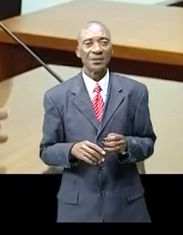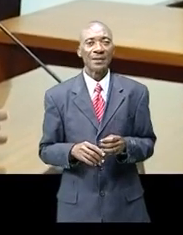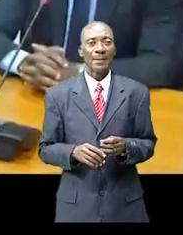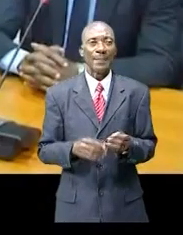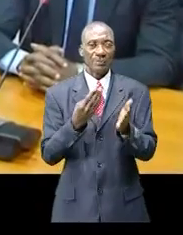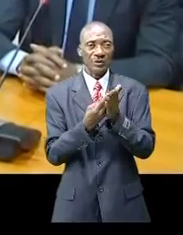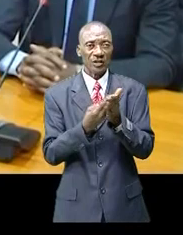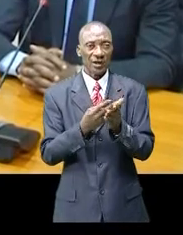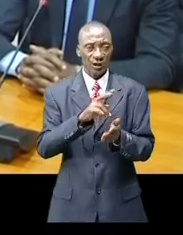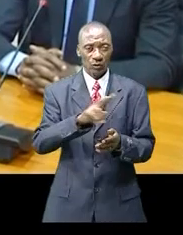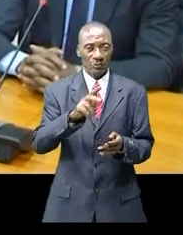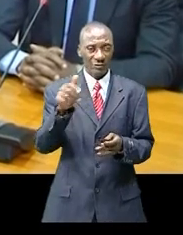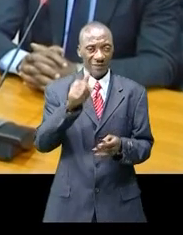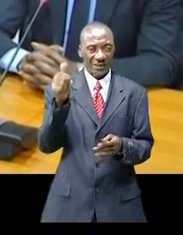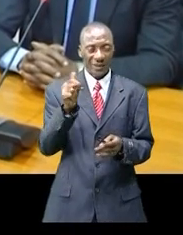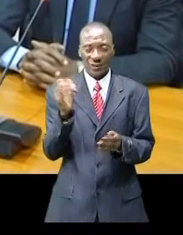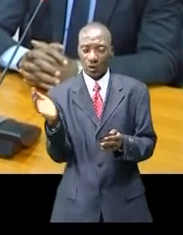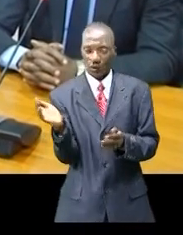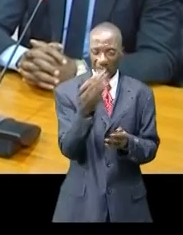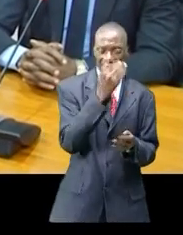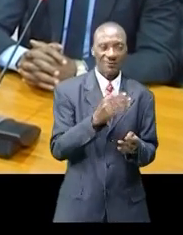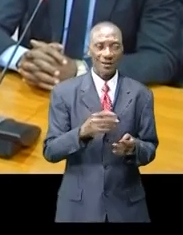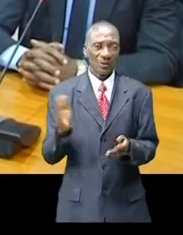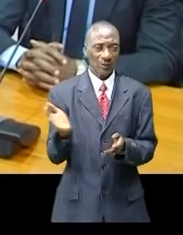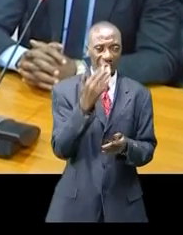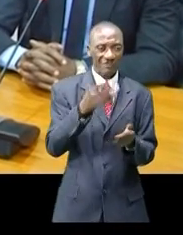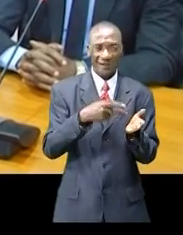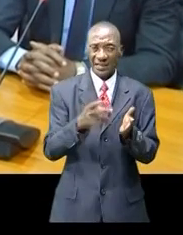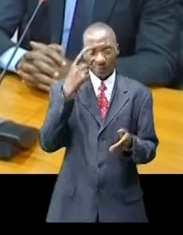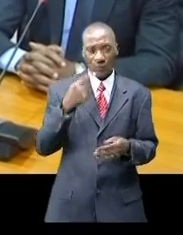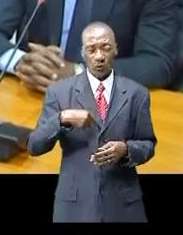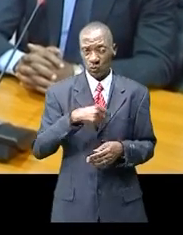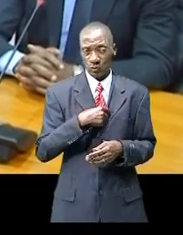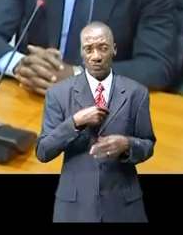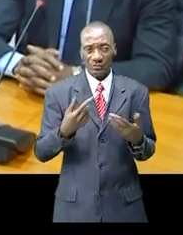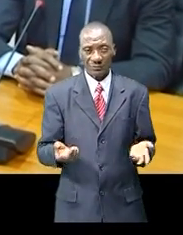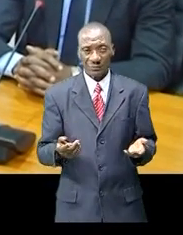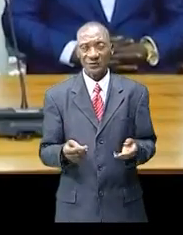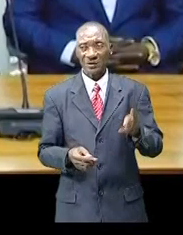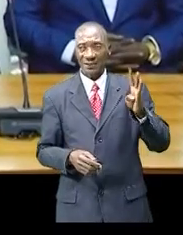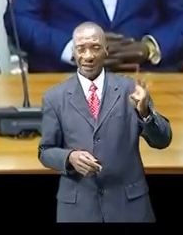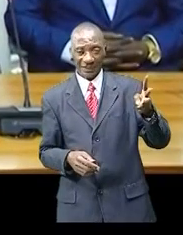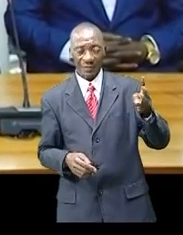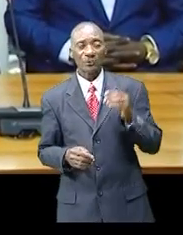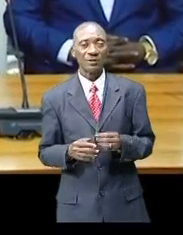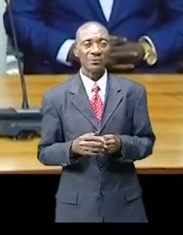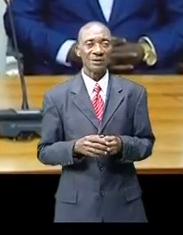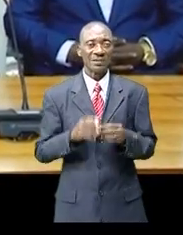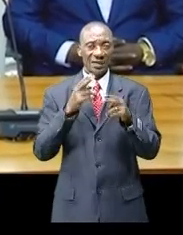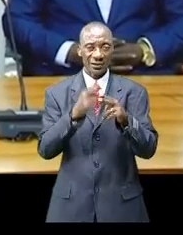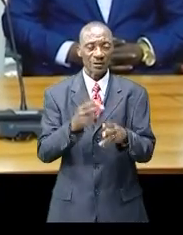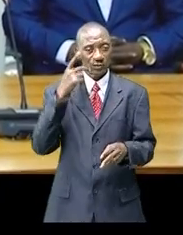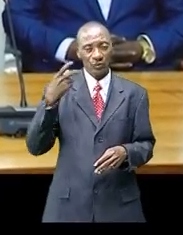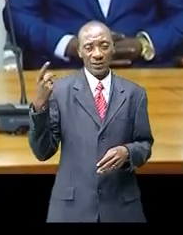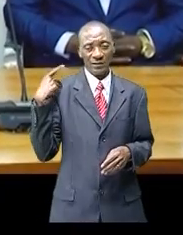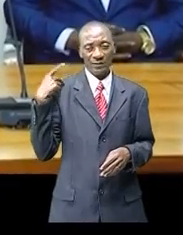budget 2021, la rémunération n'est pas là. Et le quatrième problème c'était les frais d'installation pour les députés